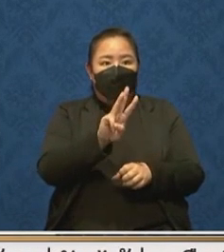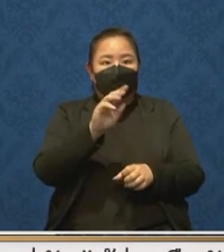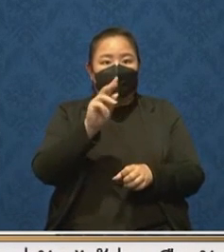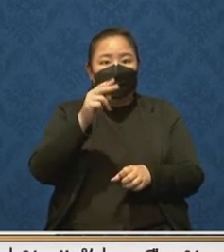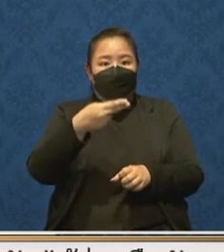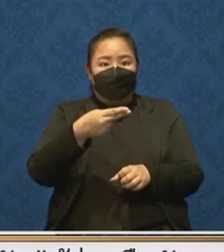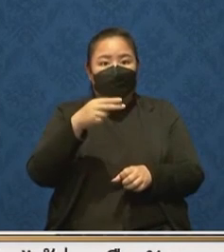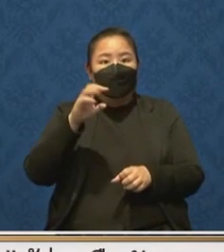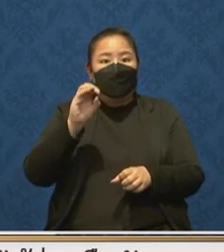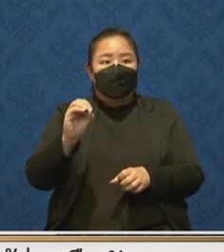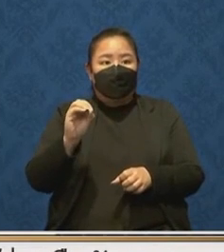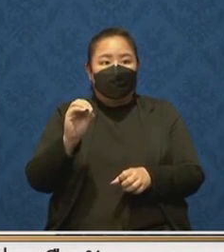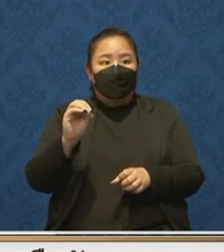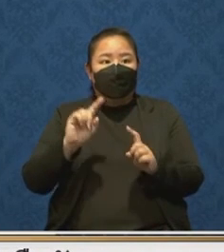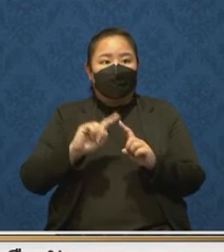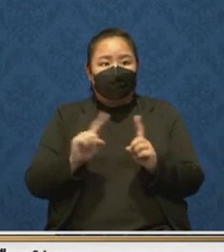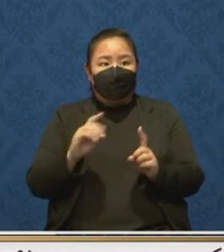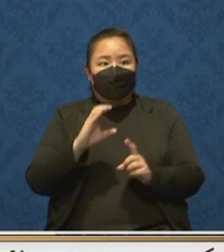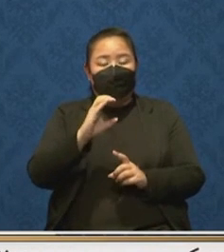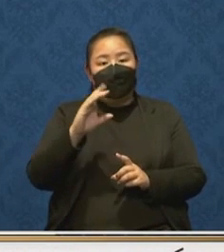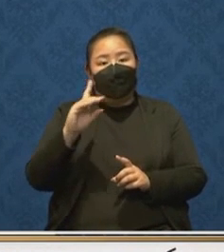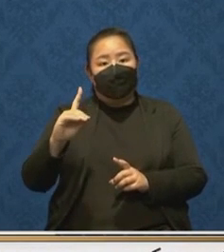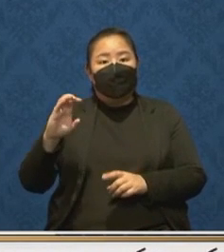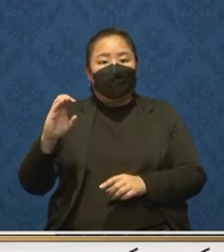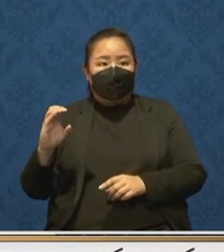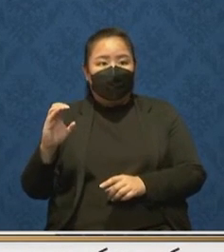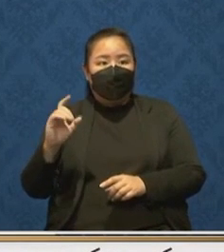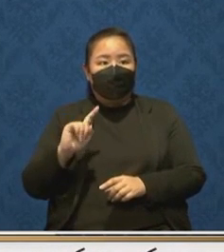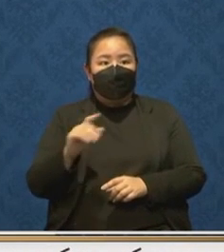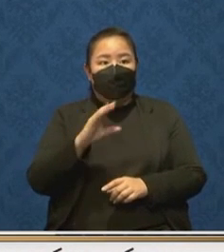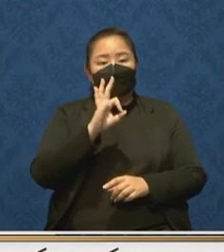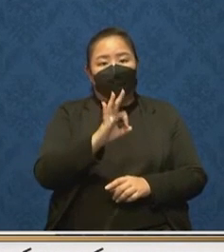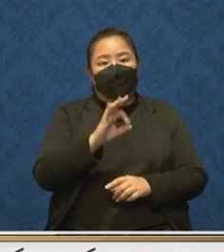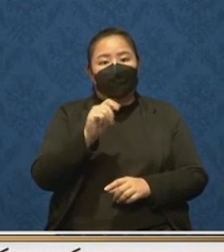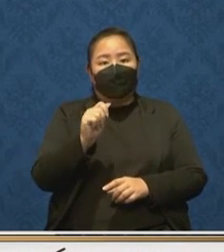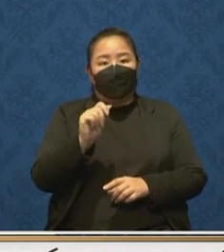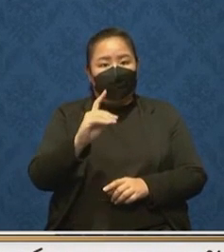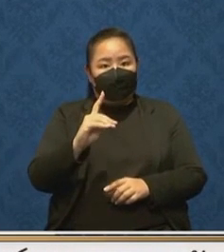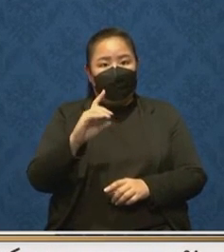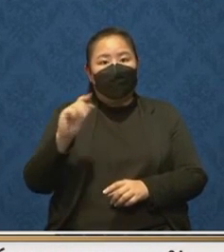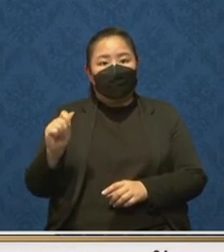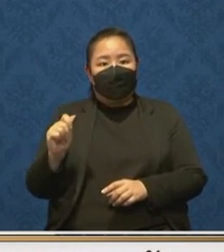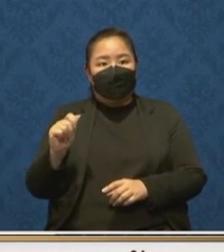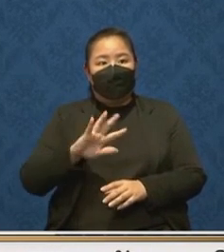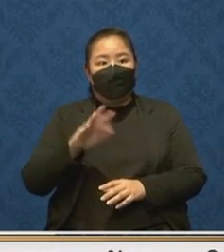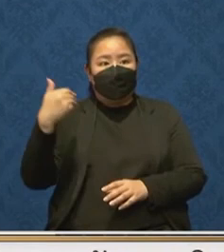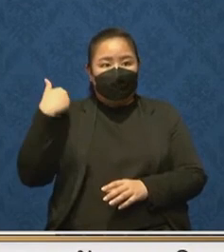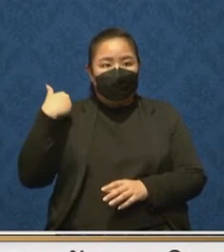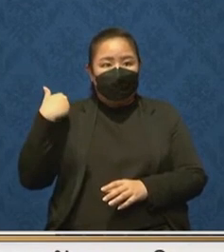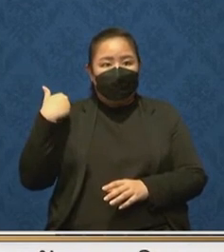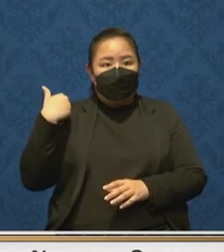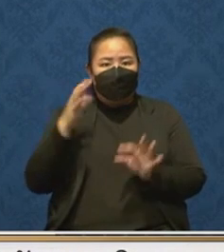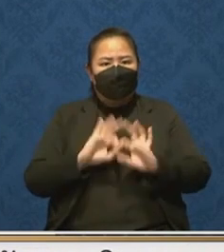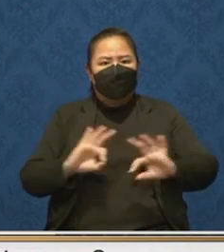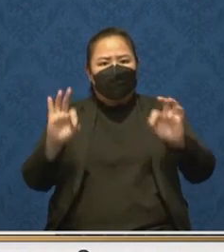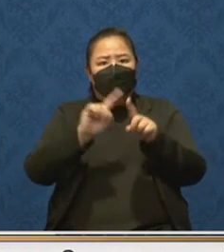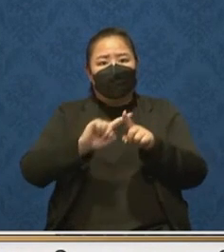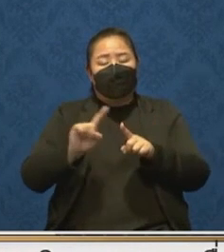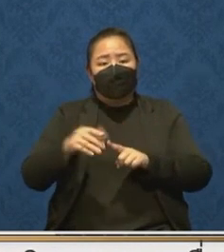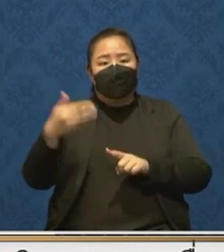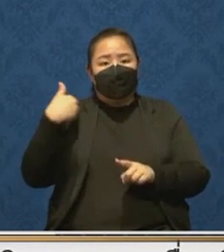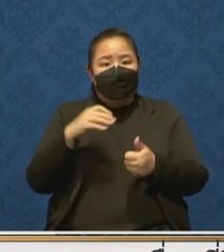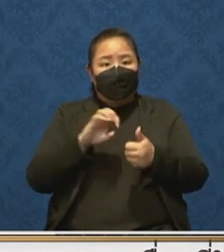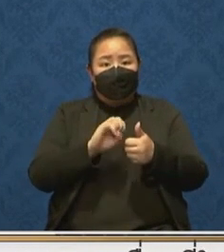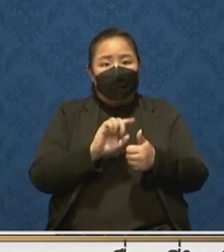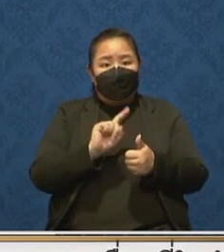คุมโกของสรสเมริกาองคการอาหารได้ยารวมถงองคกรสำคญ สำคญอื่ๆไม่มีองคกรในแนะ